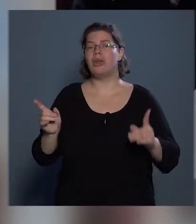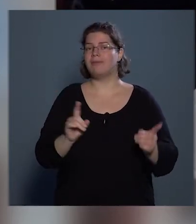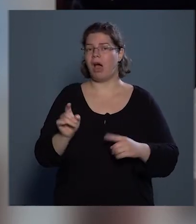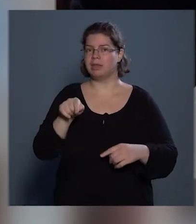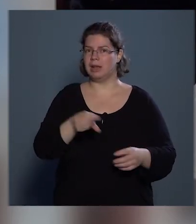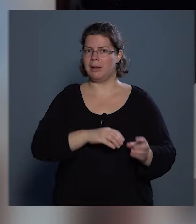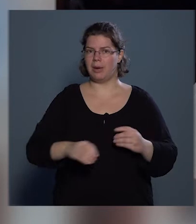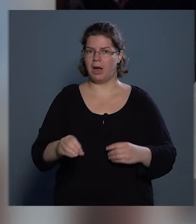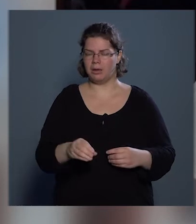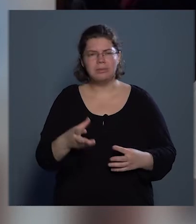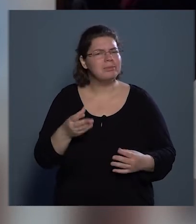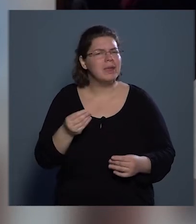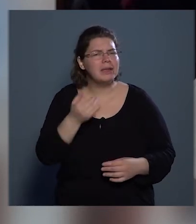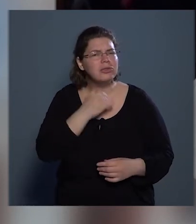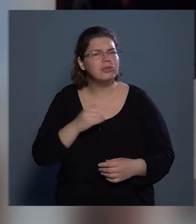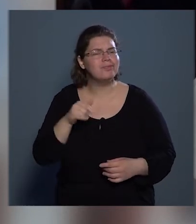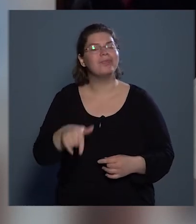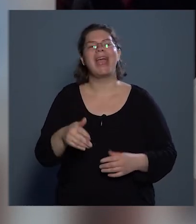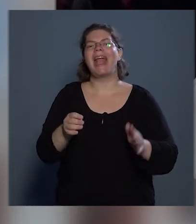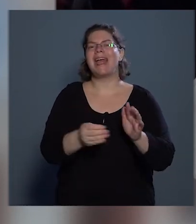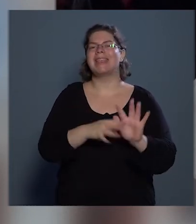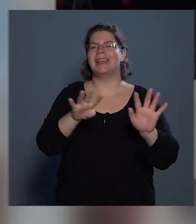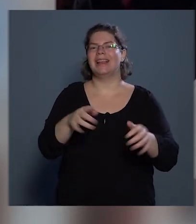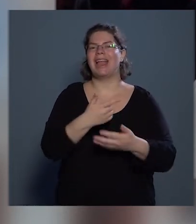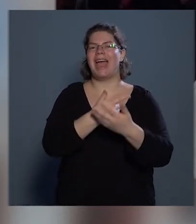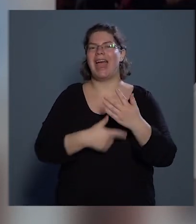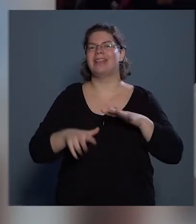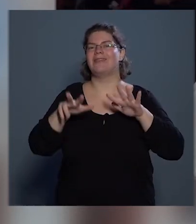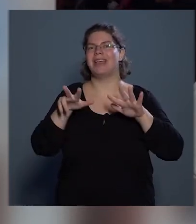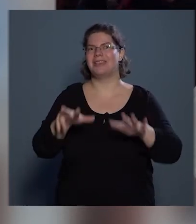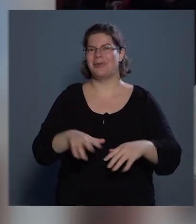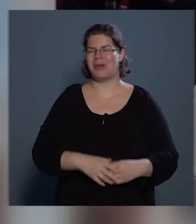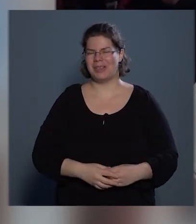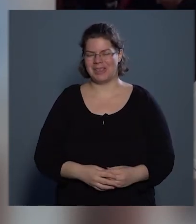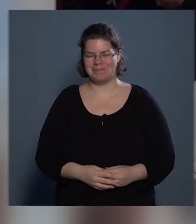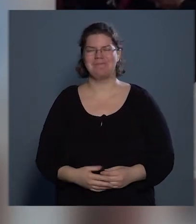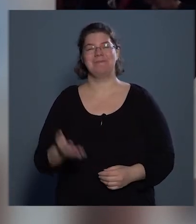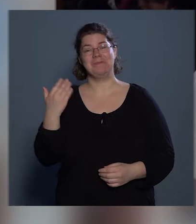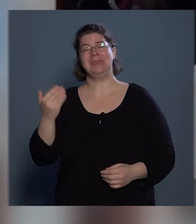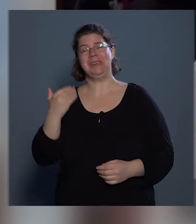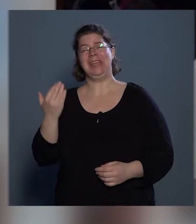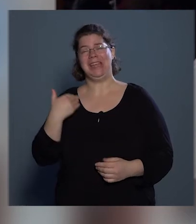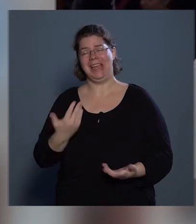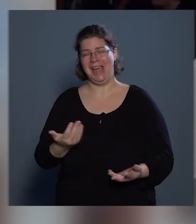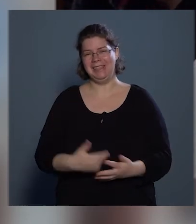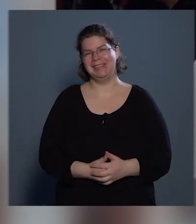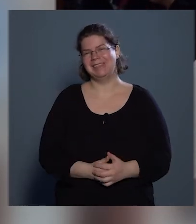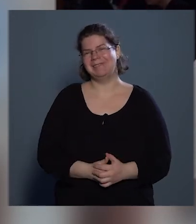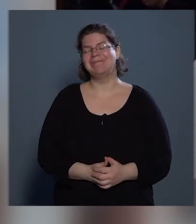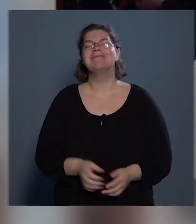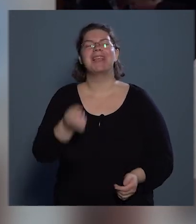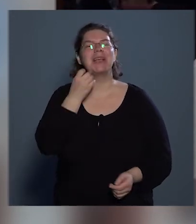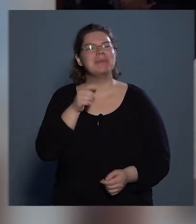Anyas években volt? Ez 1978. Régen. Amikor